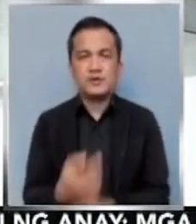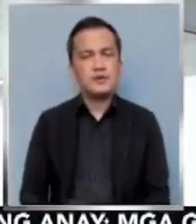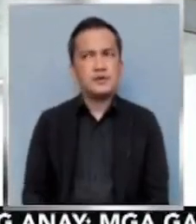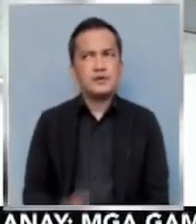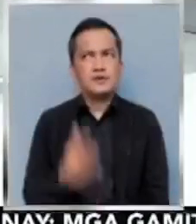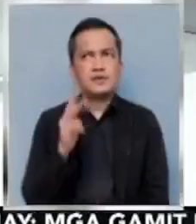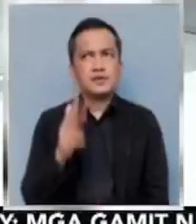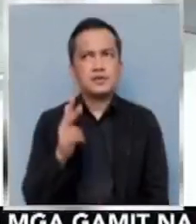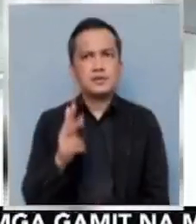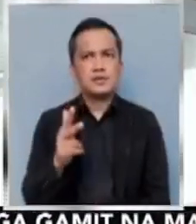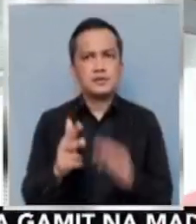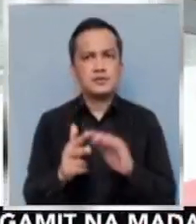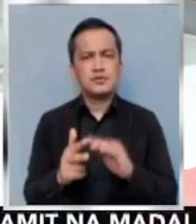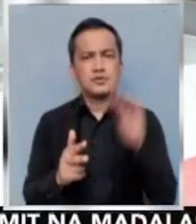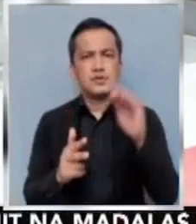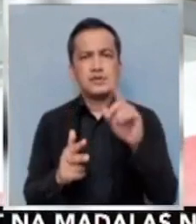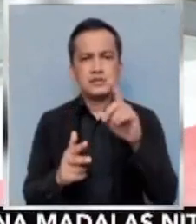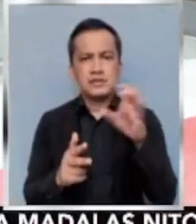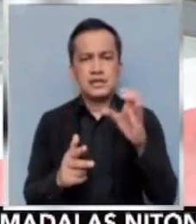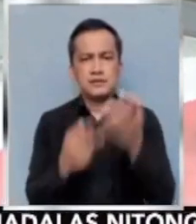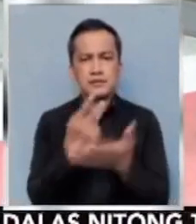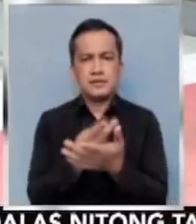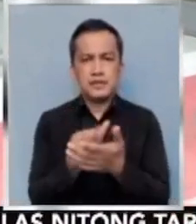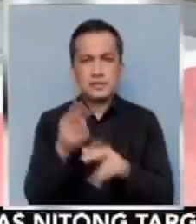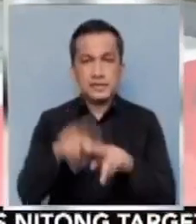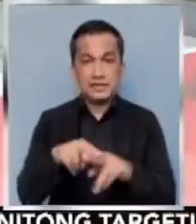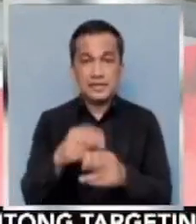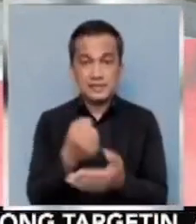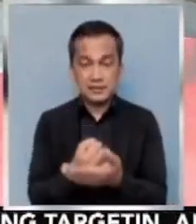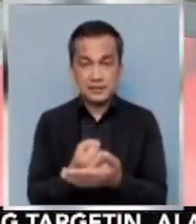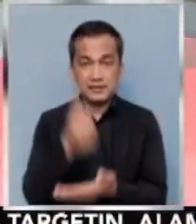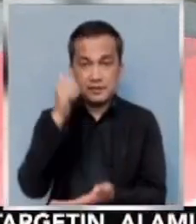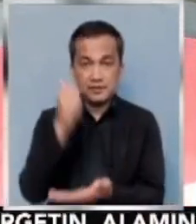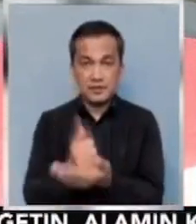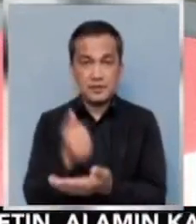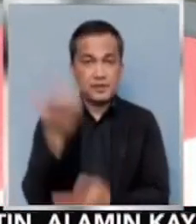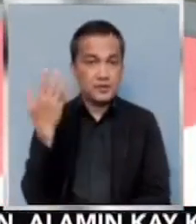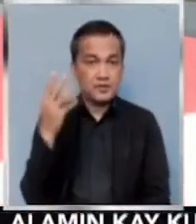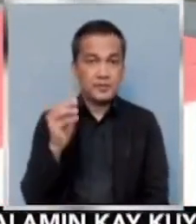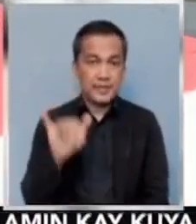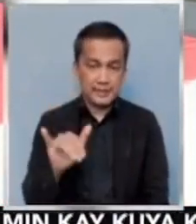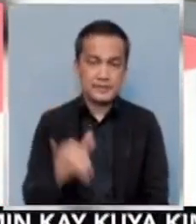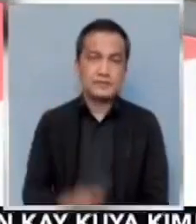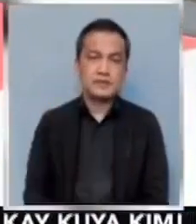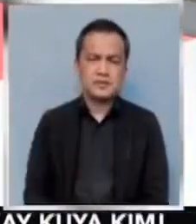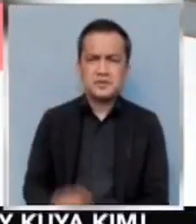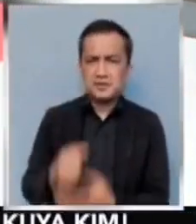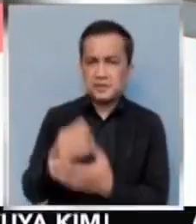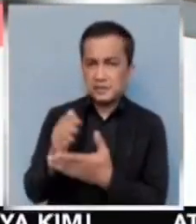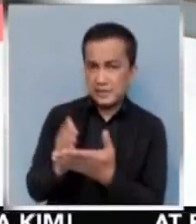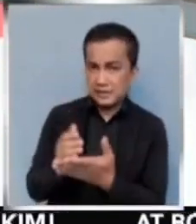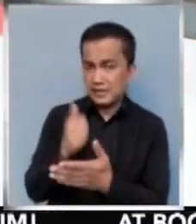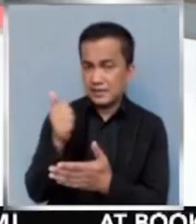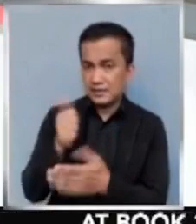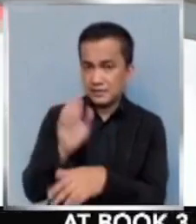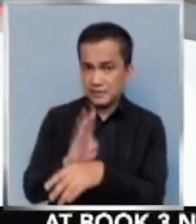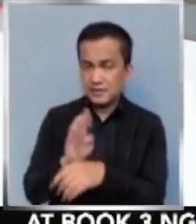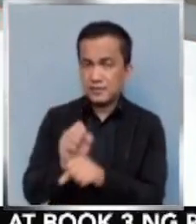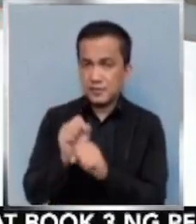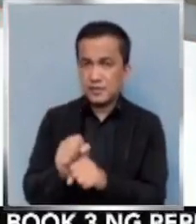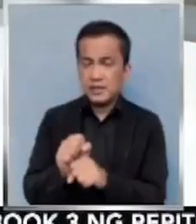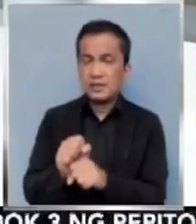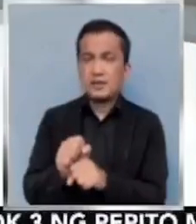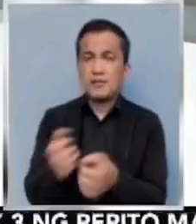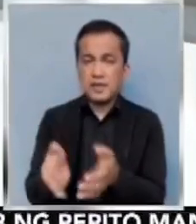mahigit 100 pisong dagdag sahod na inuprubahan noong Mayo. May ilan naman daw negosyo na pwedeng humingi ng exemption ayon